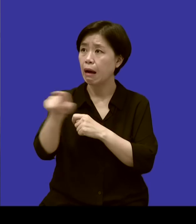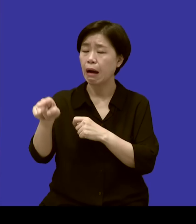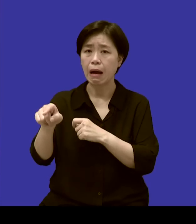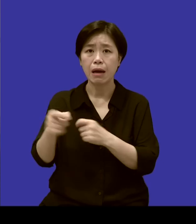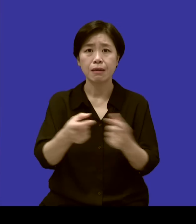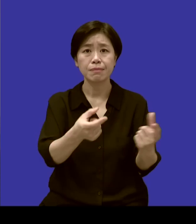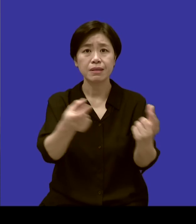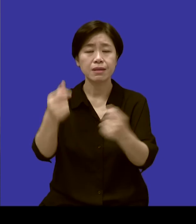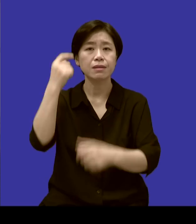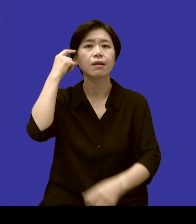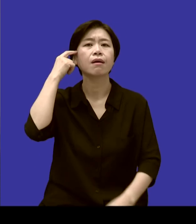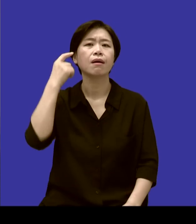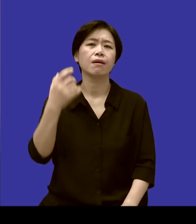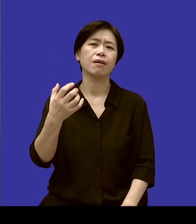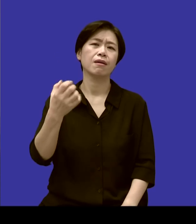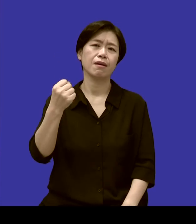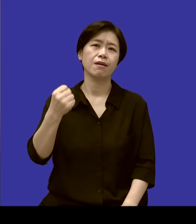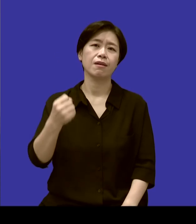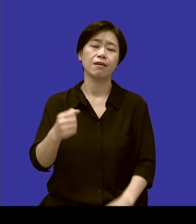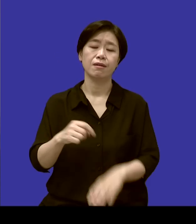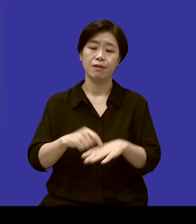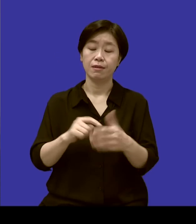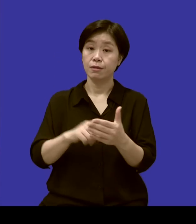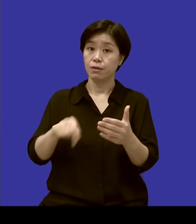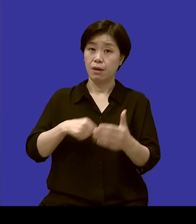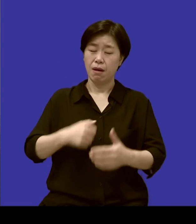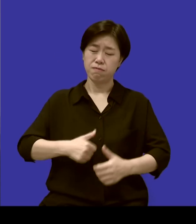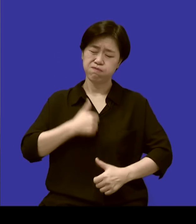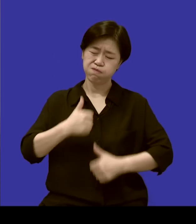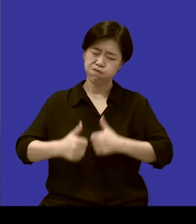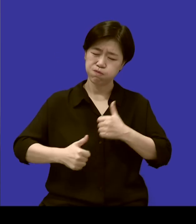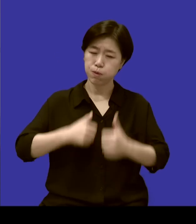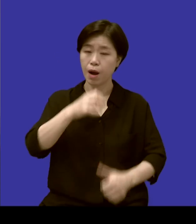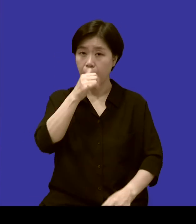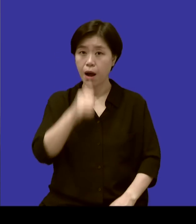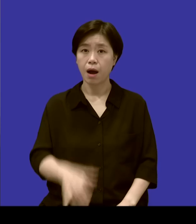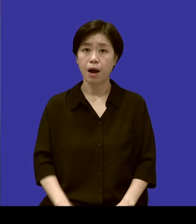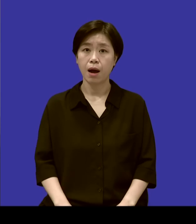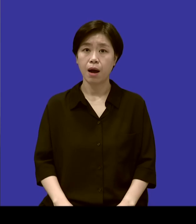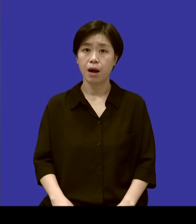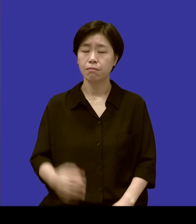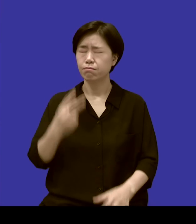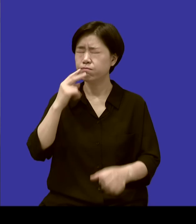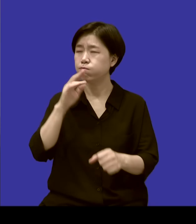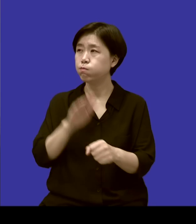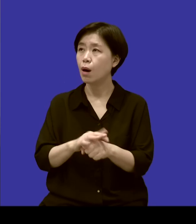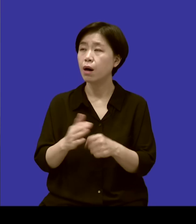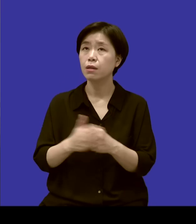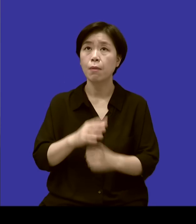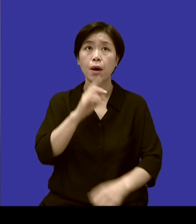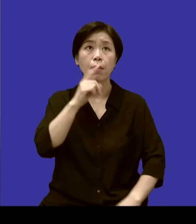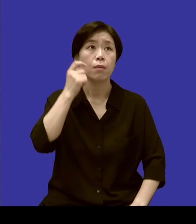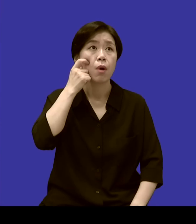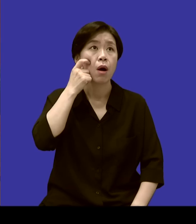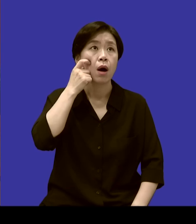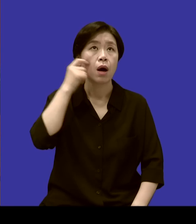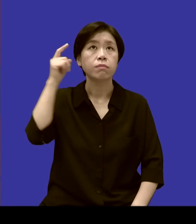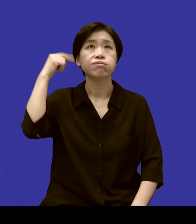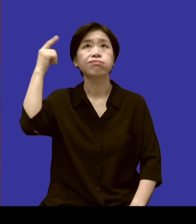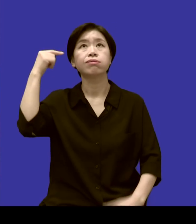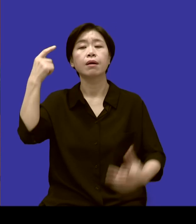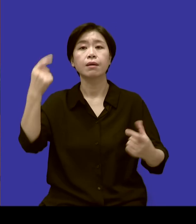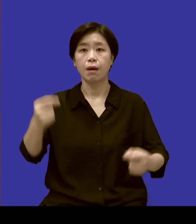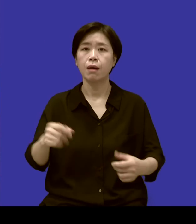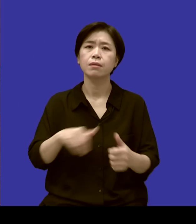오고 또 분노도 생기고 그러니까 억장이 막혀서 말이 안 나오고 막 돌아버릴 것 같은 거예요.